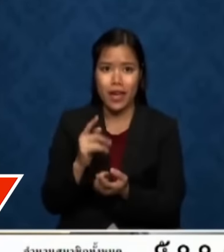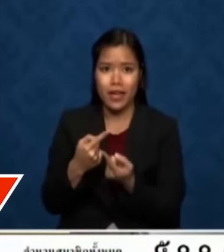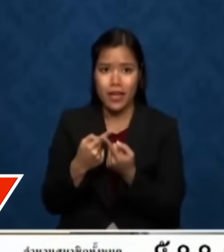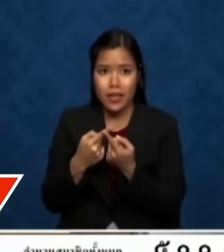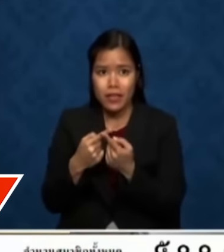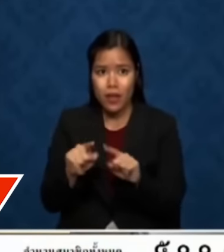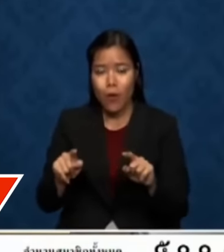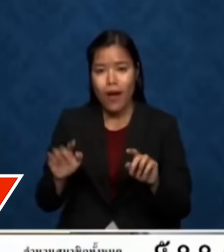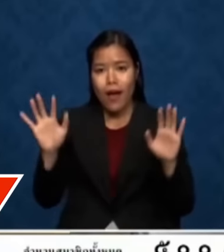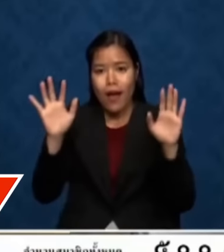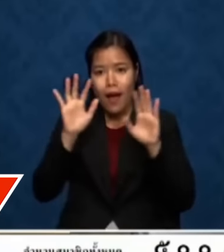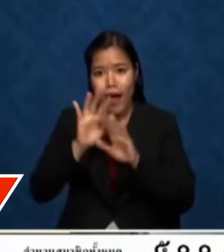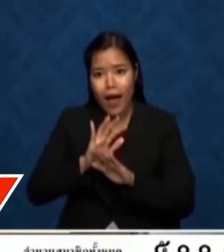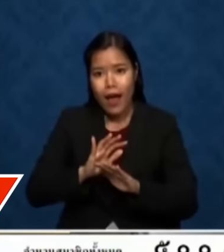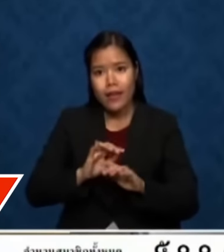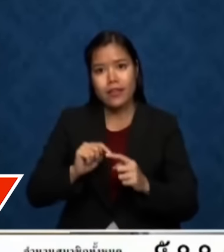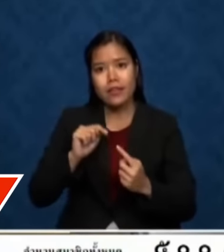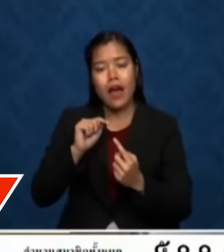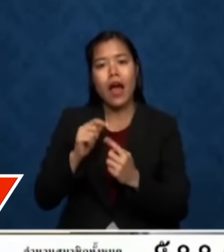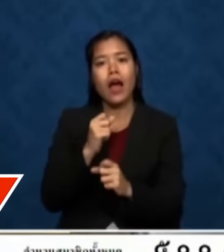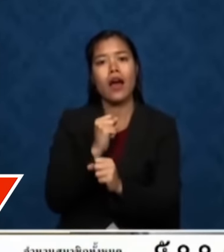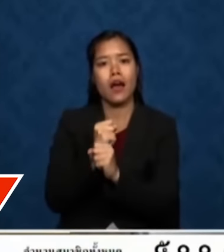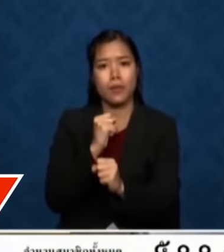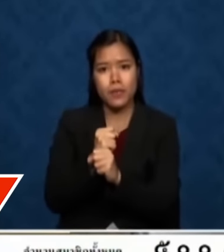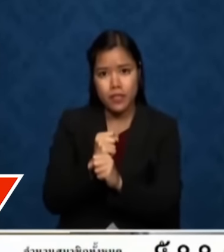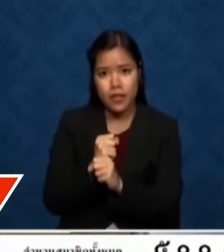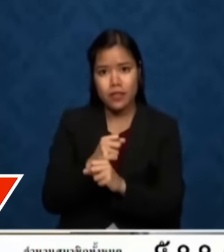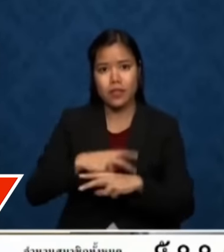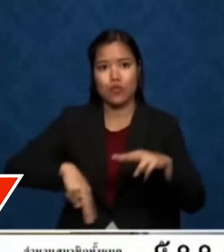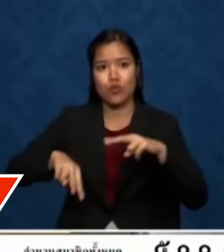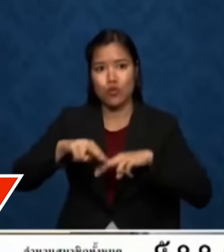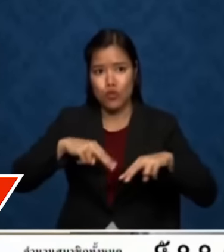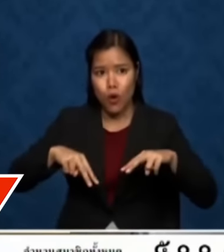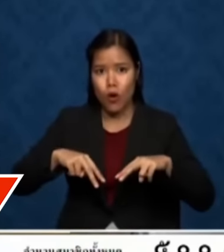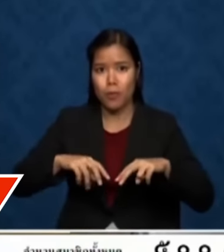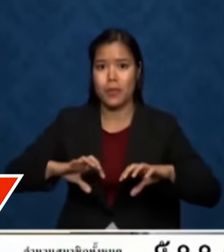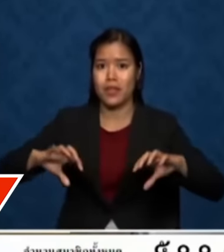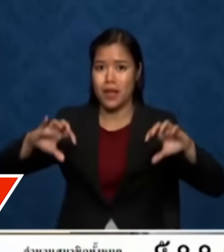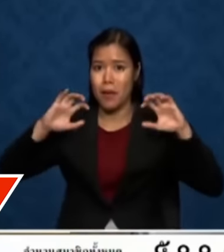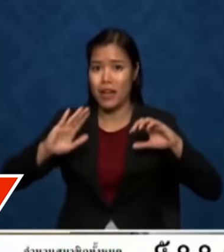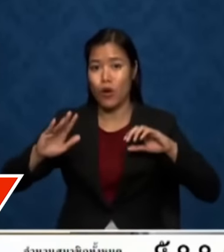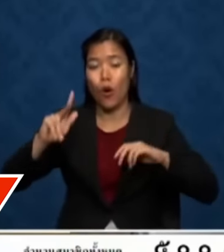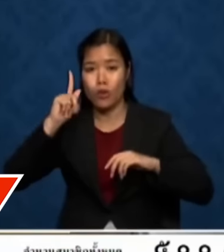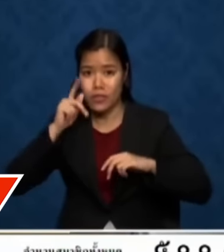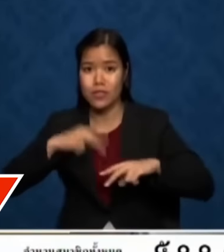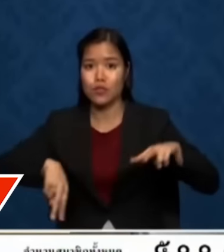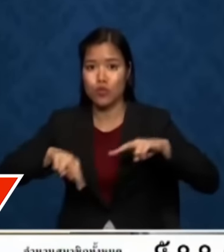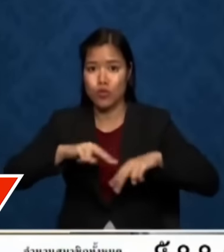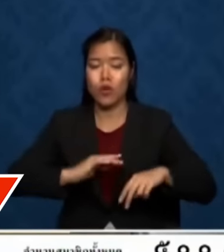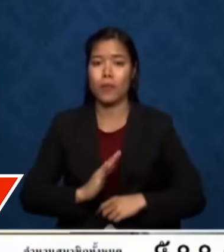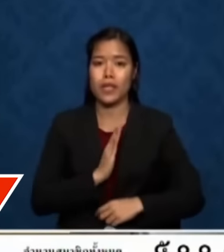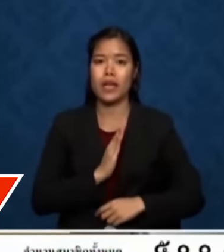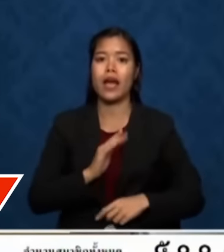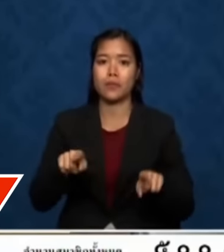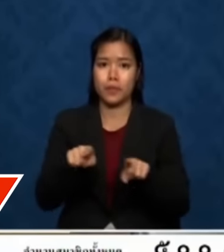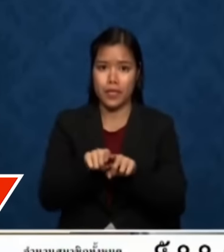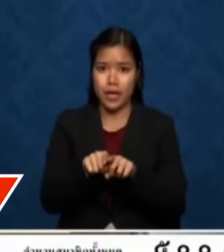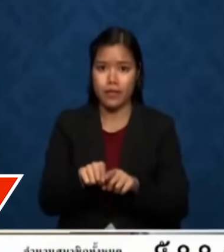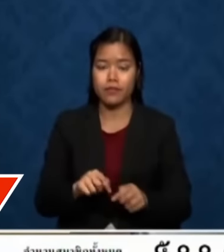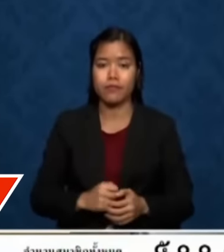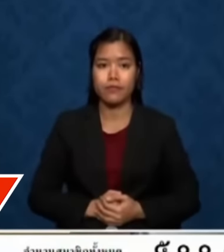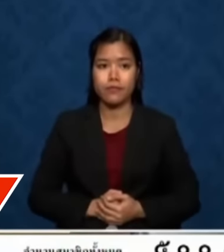นบ่อนทำลายการทำงานตรวจสอบรัฐบาลอย่างเป็นกลางของสื่อด้วยค่ะเรียนท่านประธานนะคะด้วยความเคาร